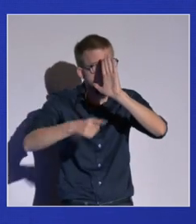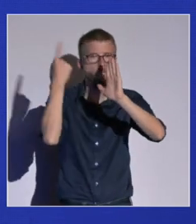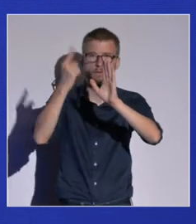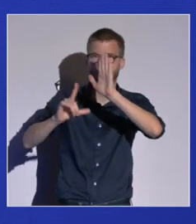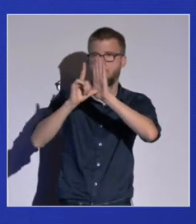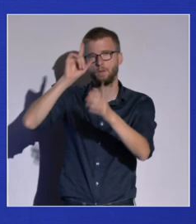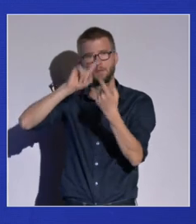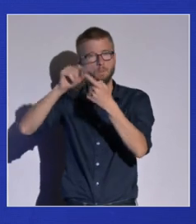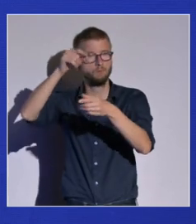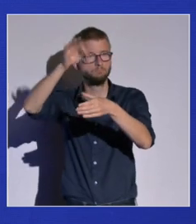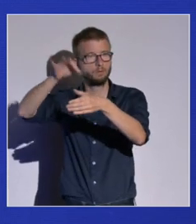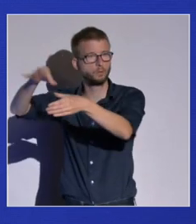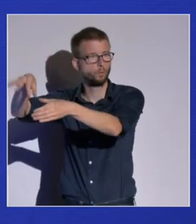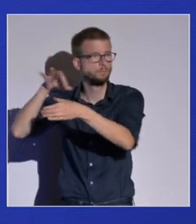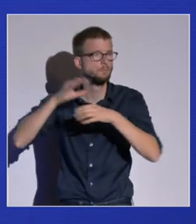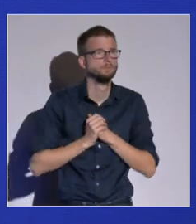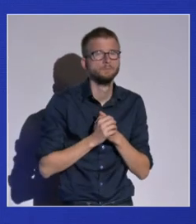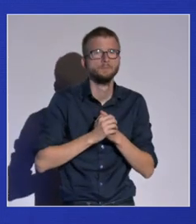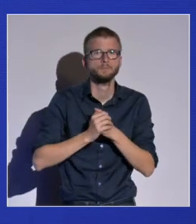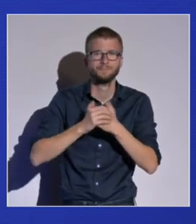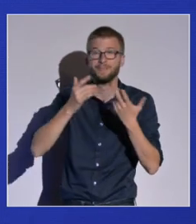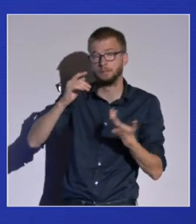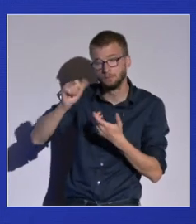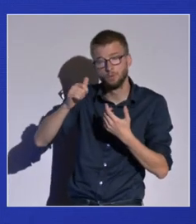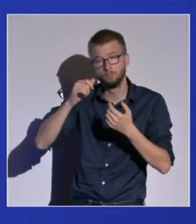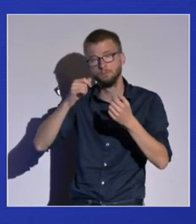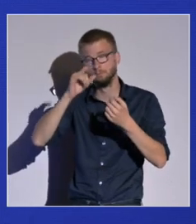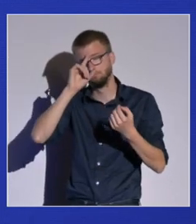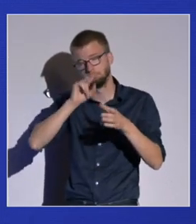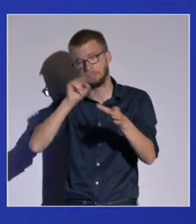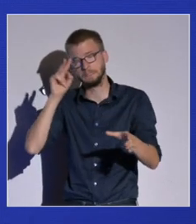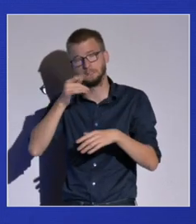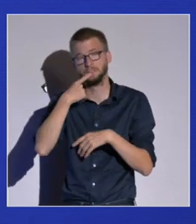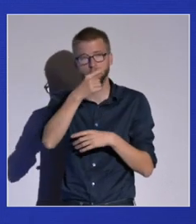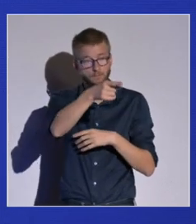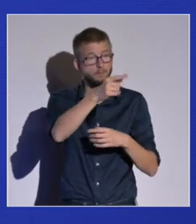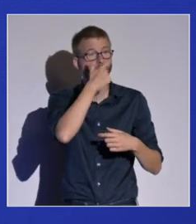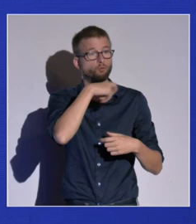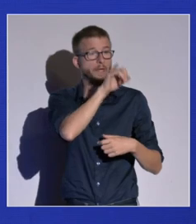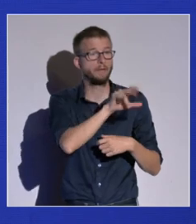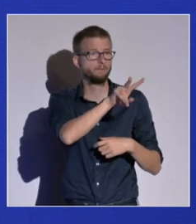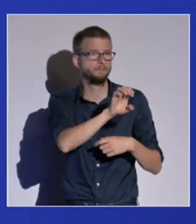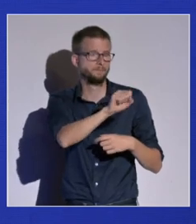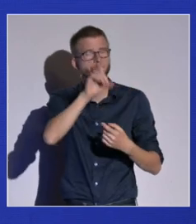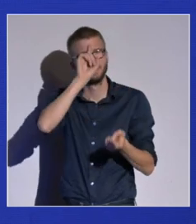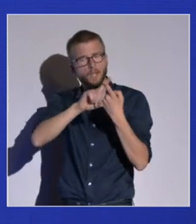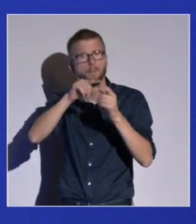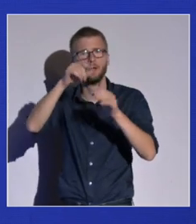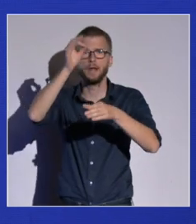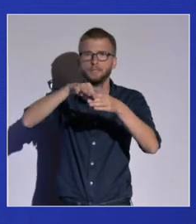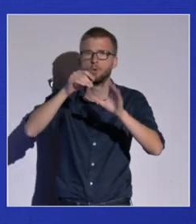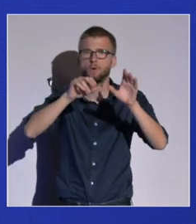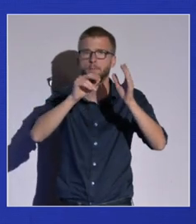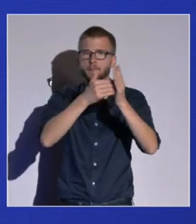deux systèmes au moins. Celui qui avait été adopté, Jean-Yves, pour les élections de 1986, qui était